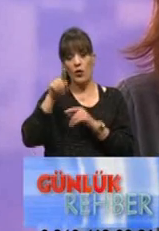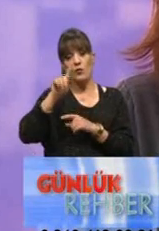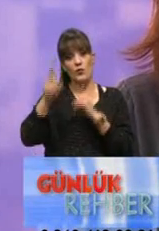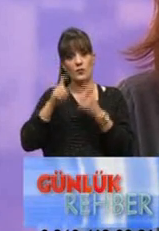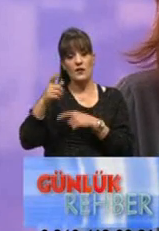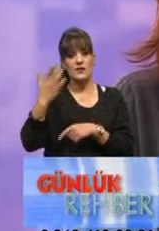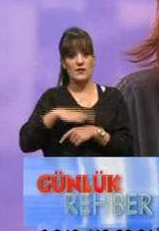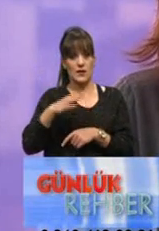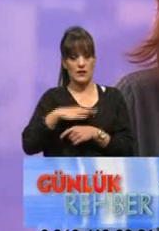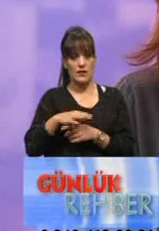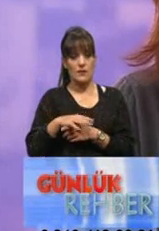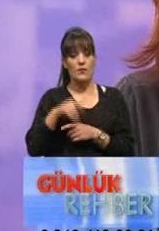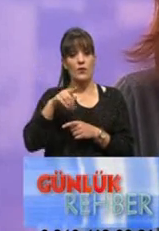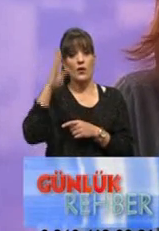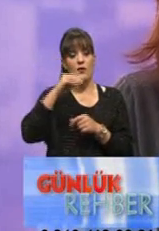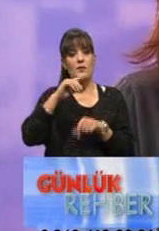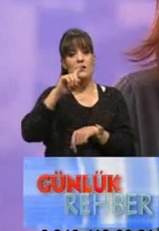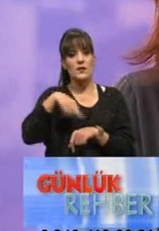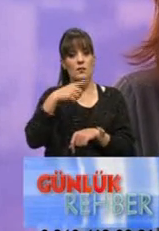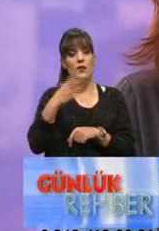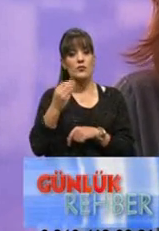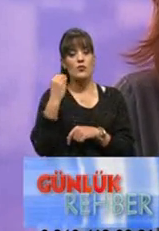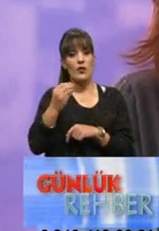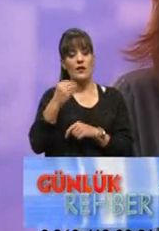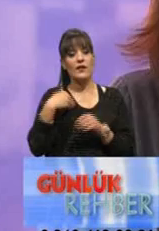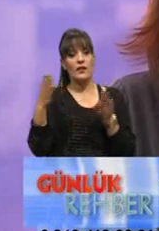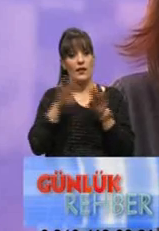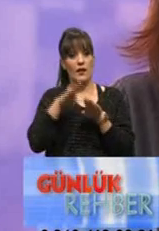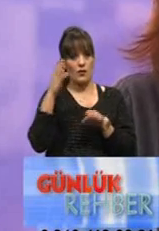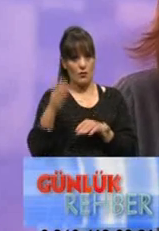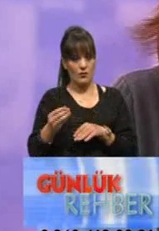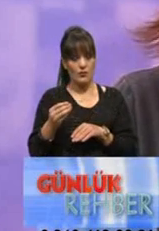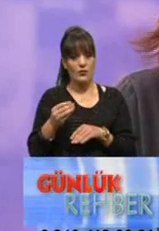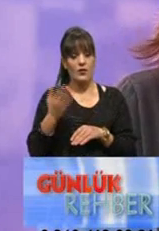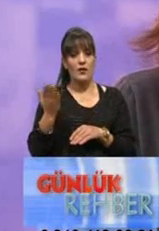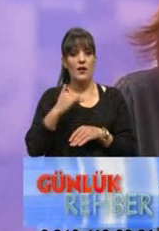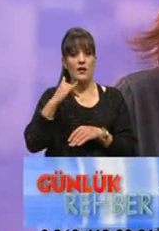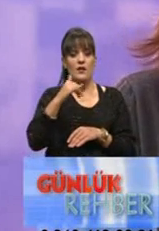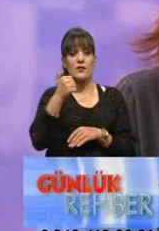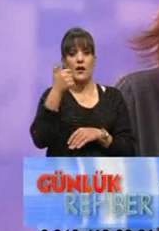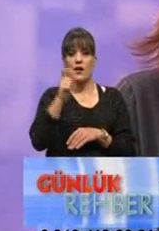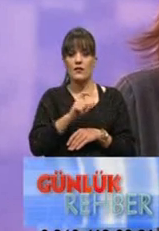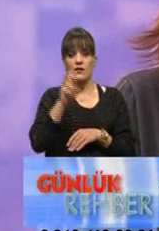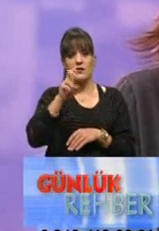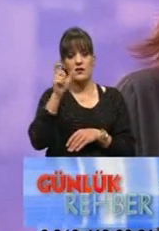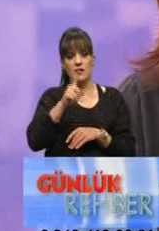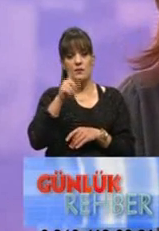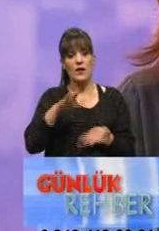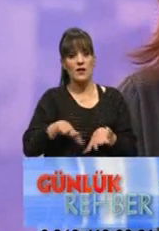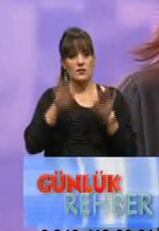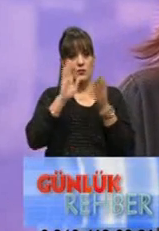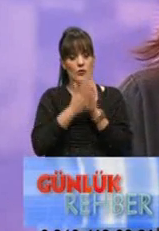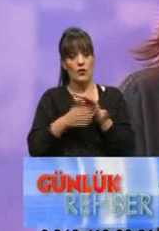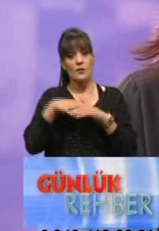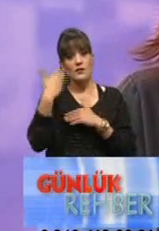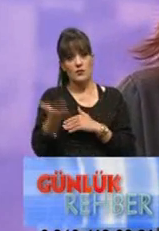ulaşmak istediler. Harika. Bu anlamda zaman da çok iyi denk geldi. Ve yaklaşık bir 6 ay, 8 aylık bir hazırlanma